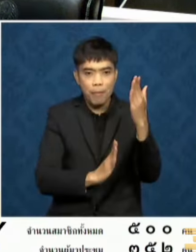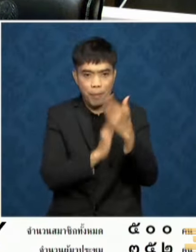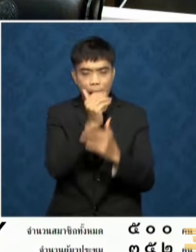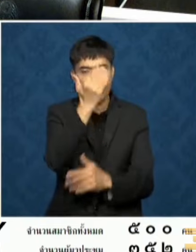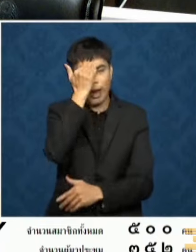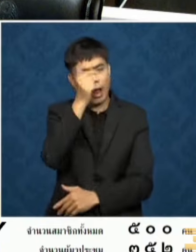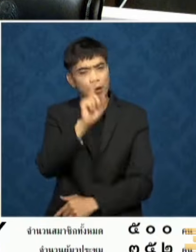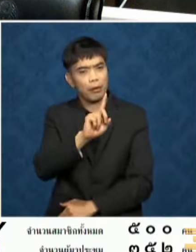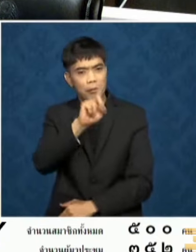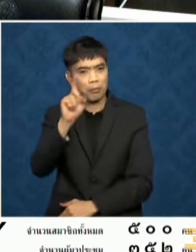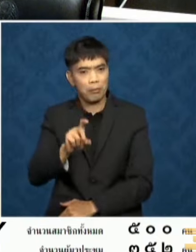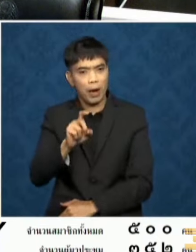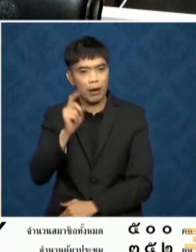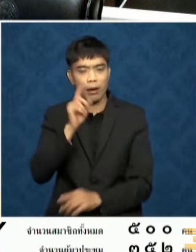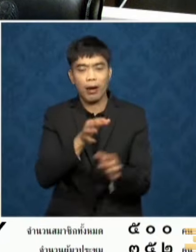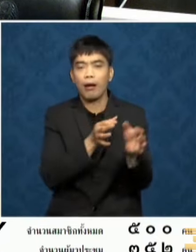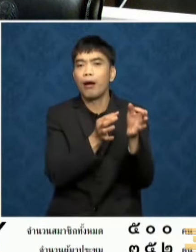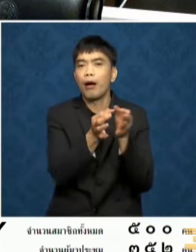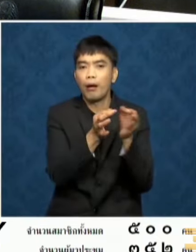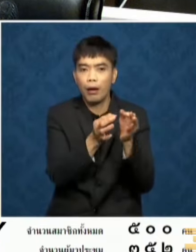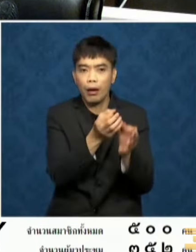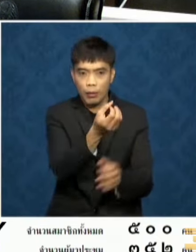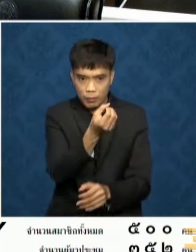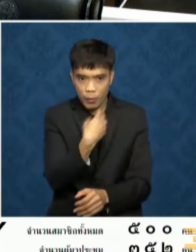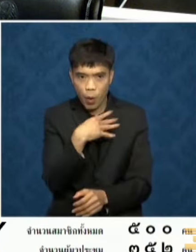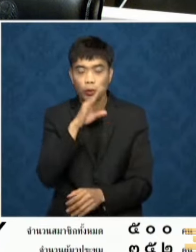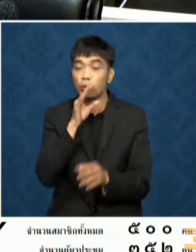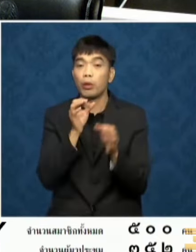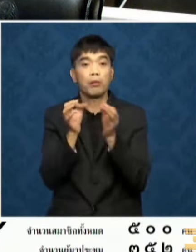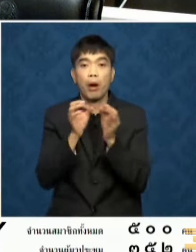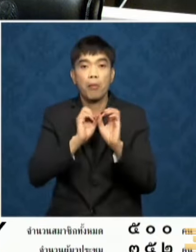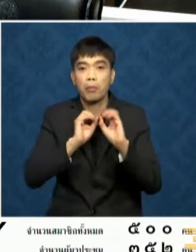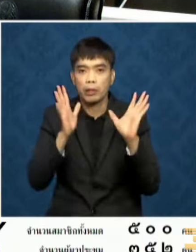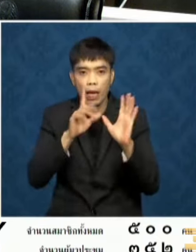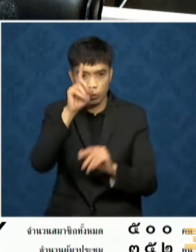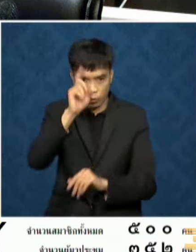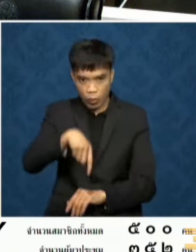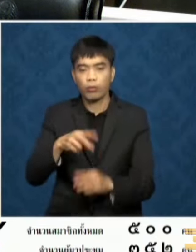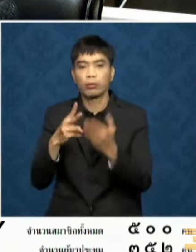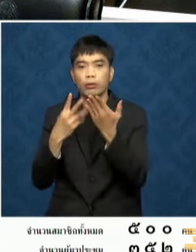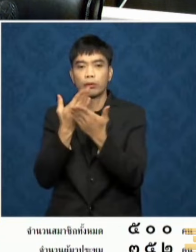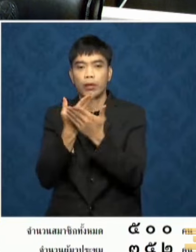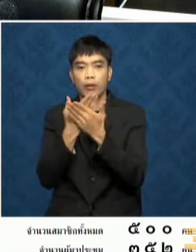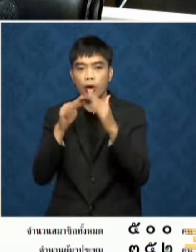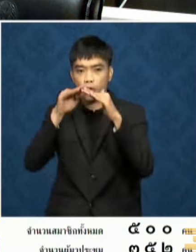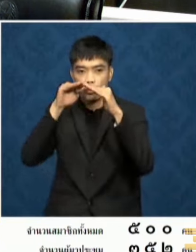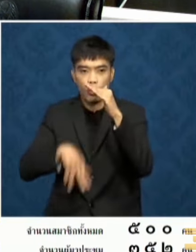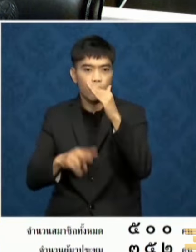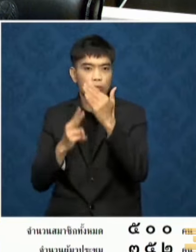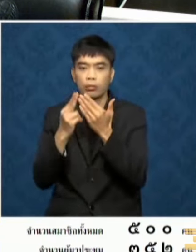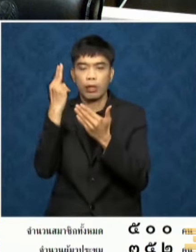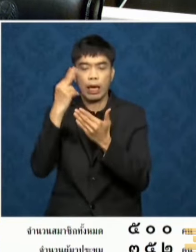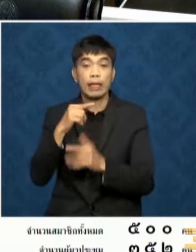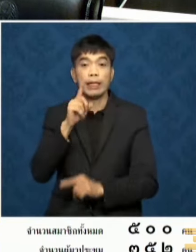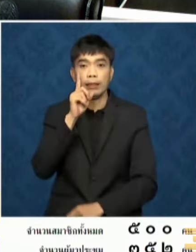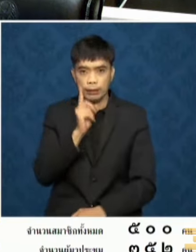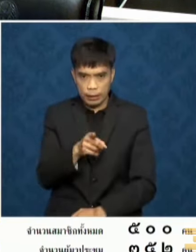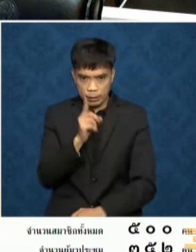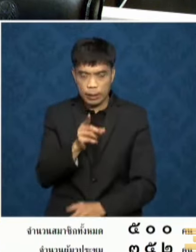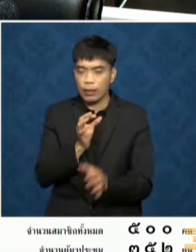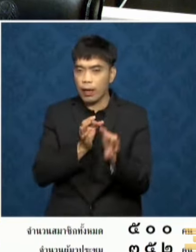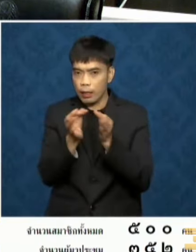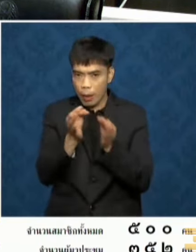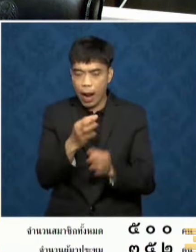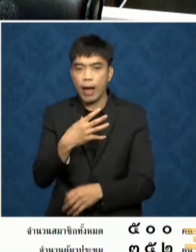ชี้แจงครับถ้าไม่ได้รับการชี้แจงที่ชัดเจนผมคิดว่าโครงการนี้ควรตัดนะครับต้องบอกไว้ก่อนอีกครั้งว่าไม่ใช่ว่าไม่เห็นด้วยกับการใช้หนี้เ